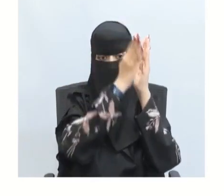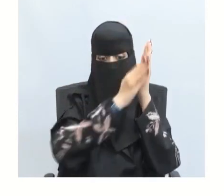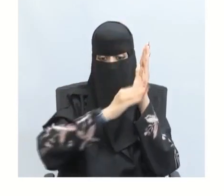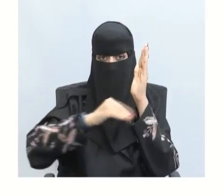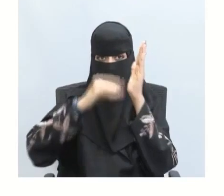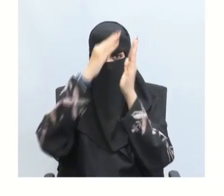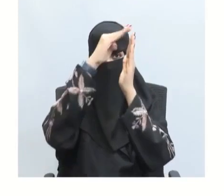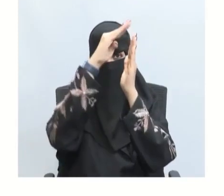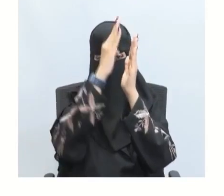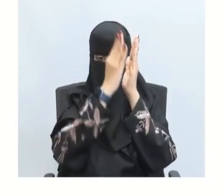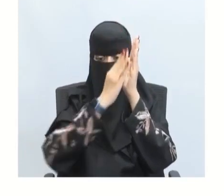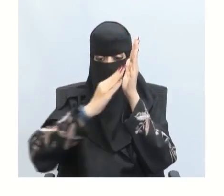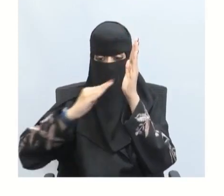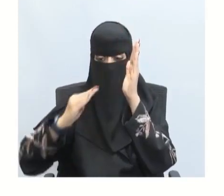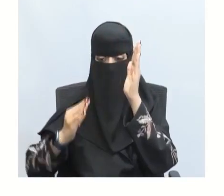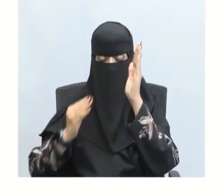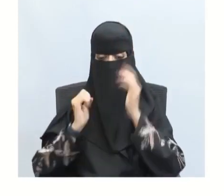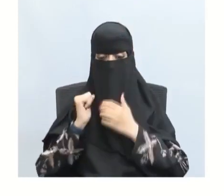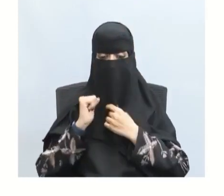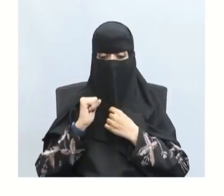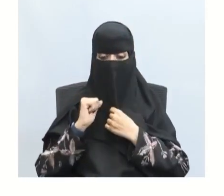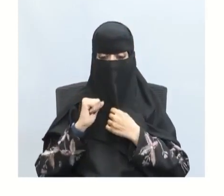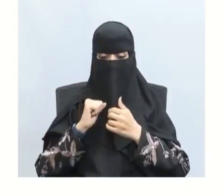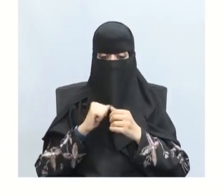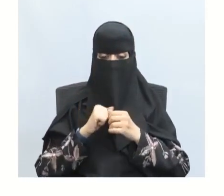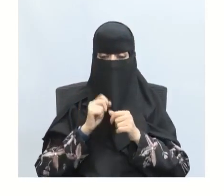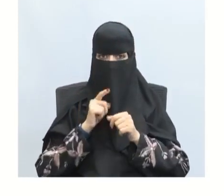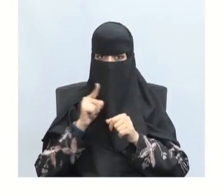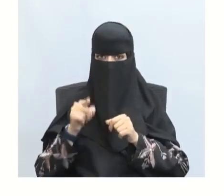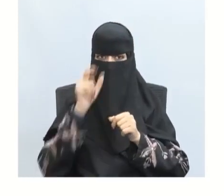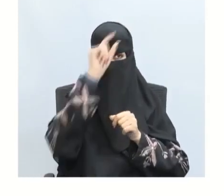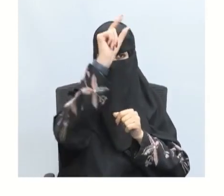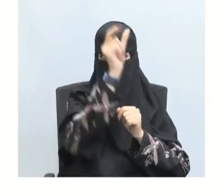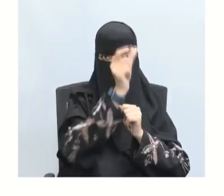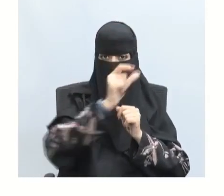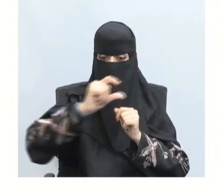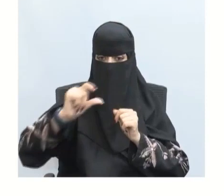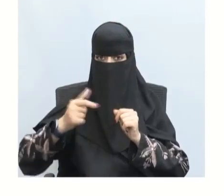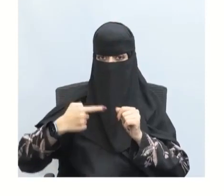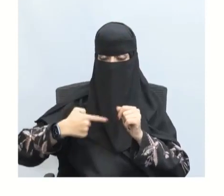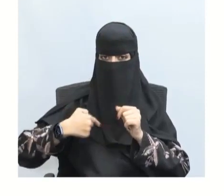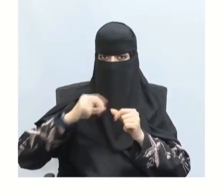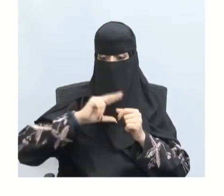هذا المقصود بالشريط سمي هذا الشريط بالتتابع